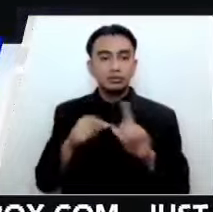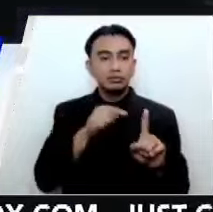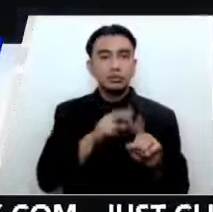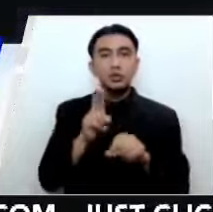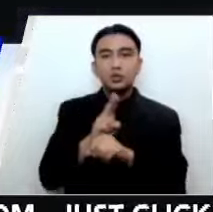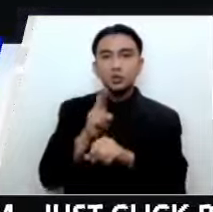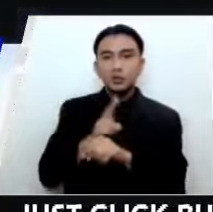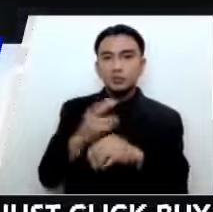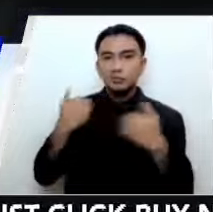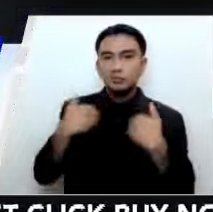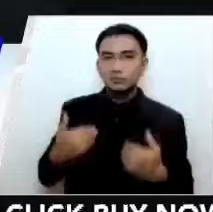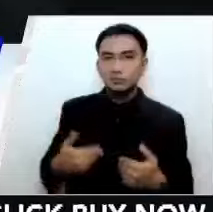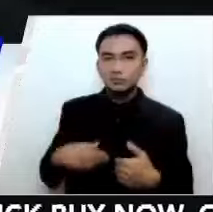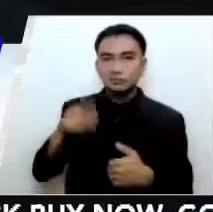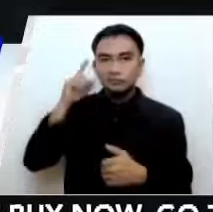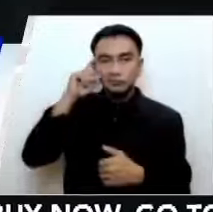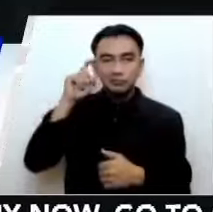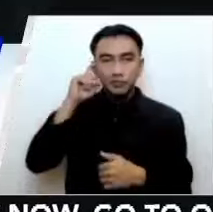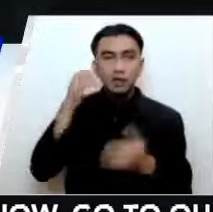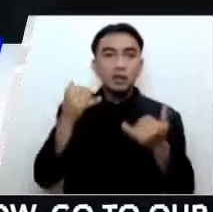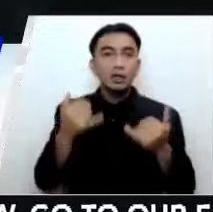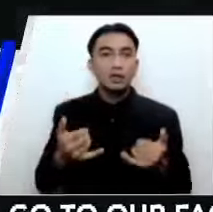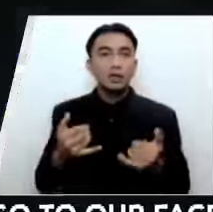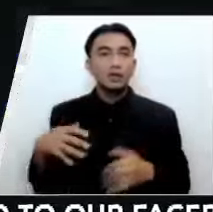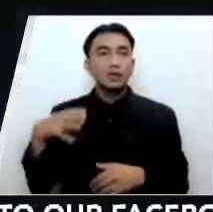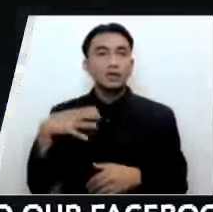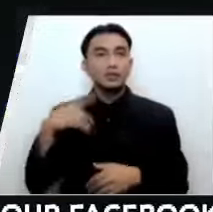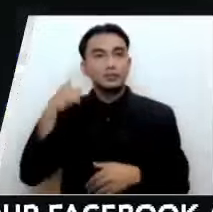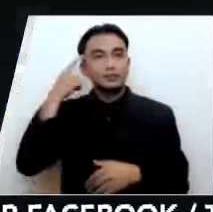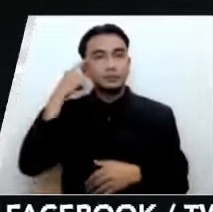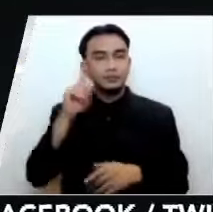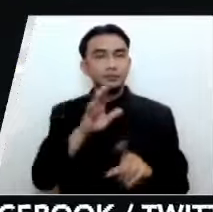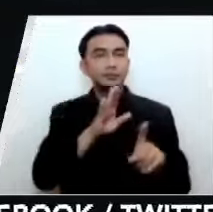kanila. Sinisika pang makuna ng pahayag ang suspect.